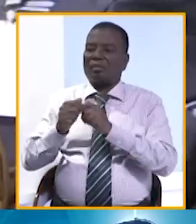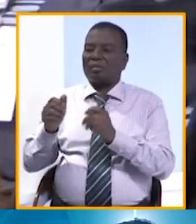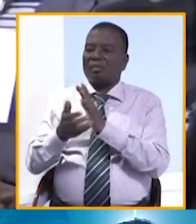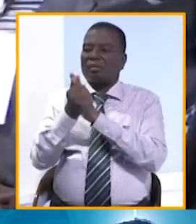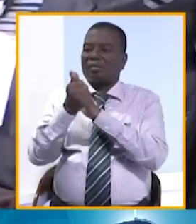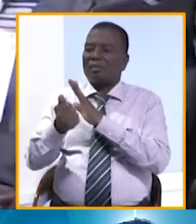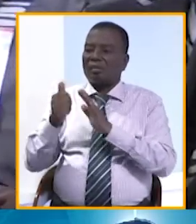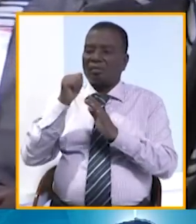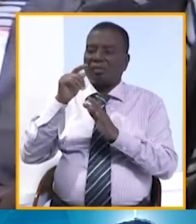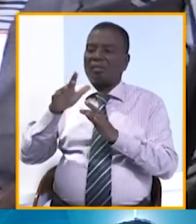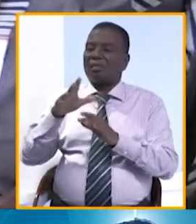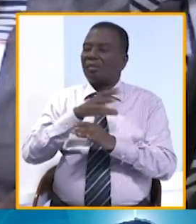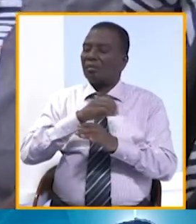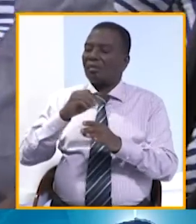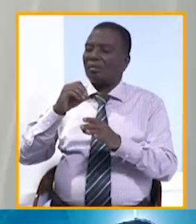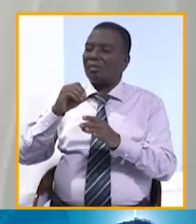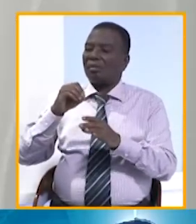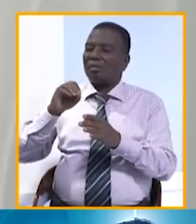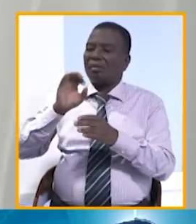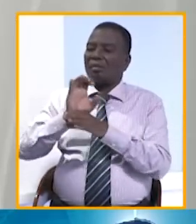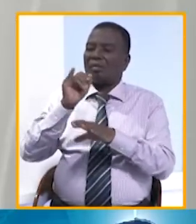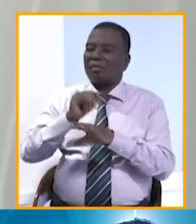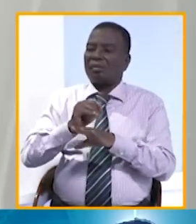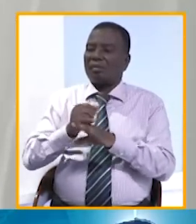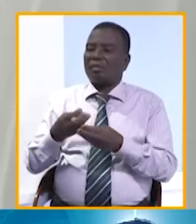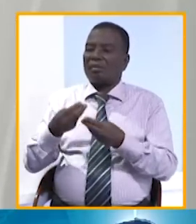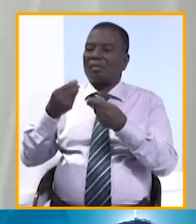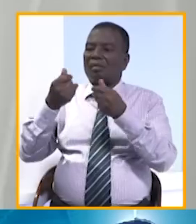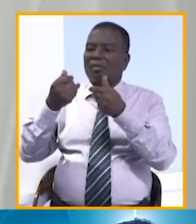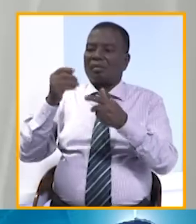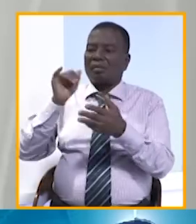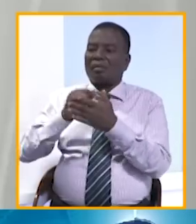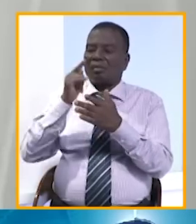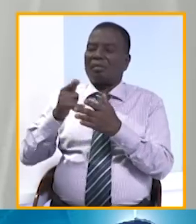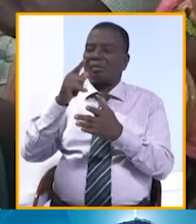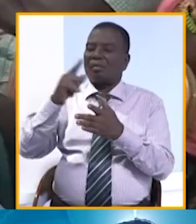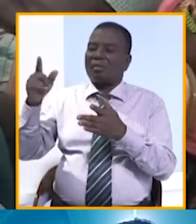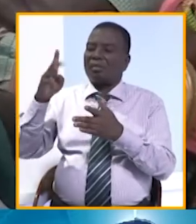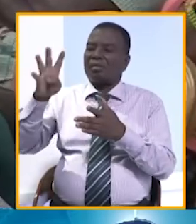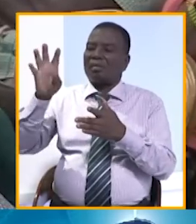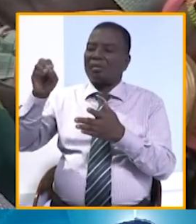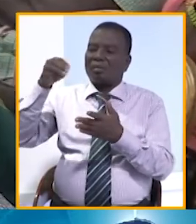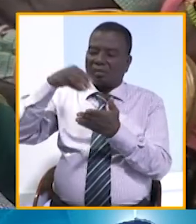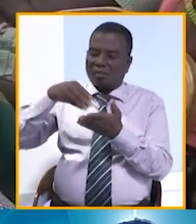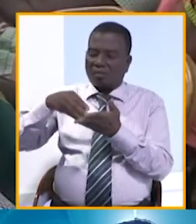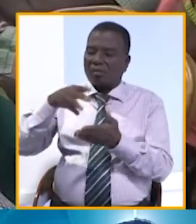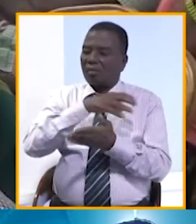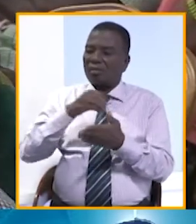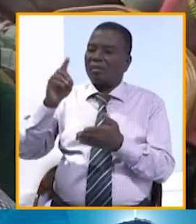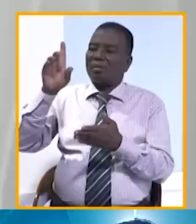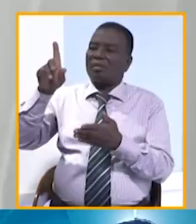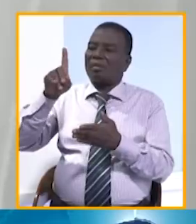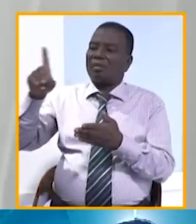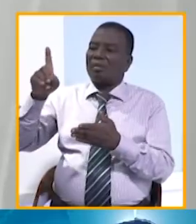qualité des fruits. Notons qu'en Côte d'Ivoire, la production par an est estimée entre 140 000 et 150 000 tonnes. Le pays est le premier exportateur